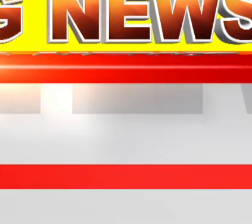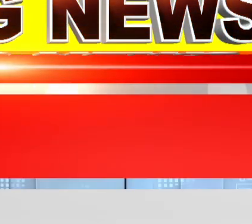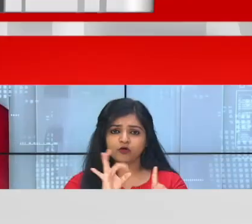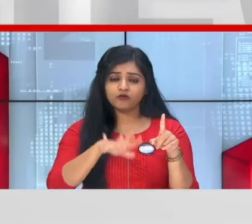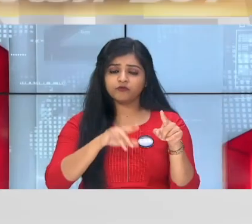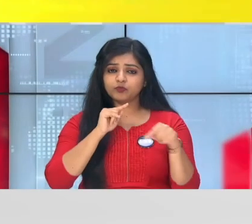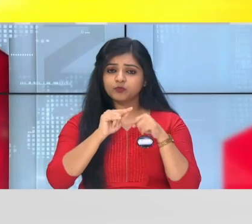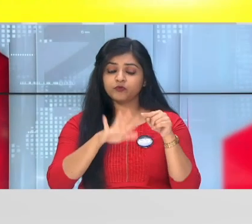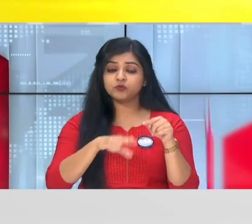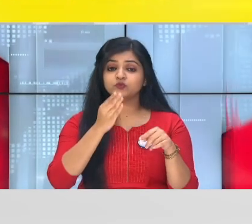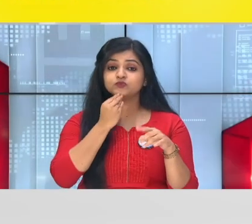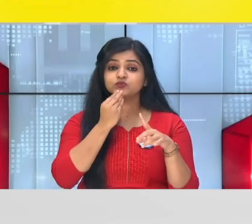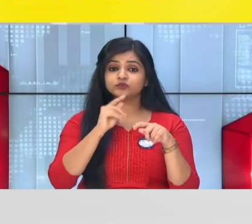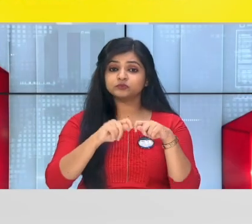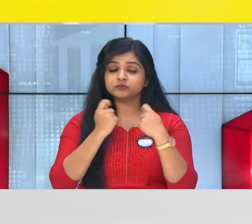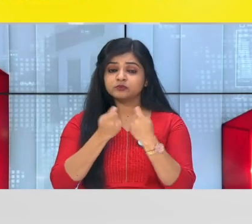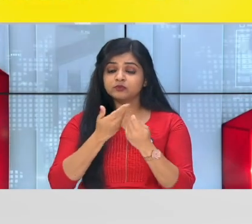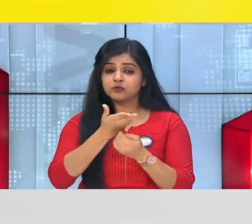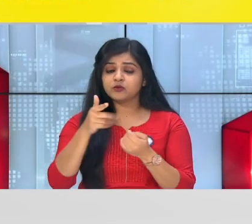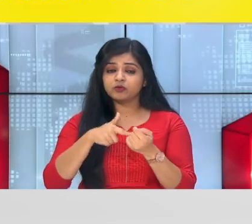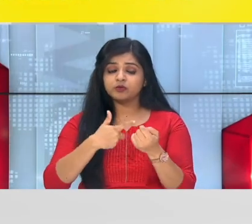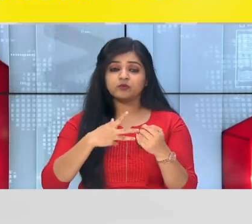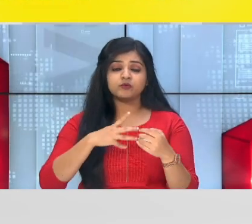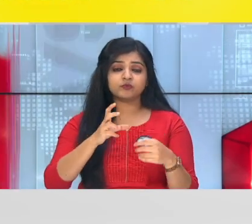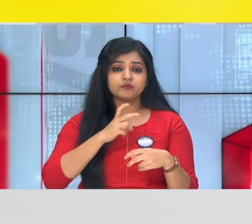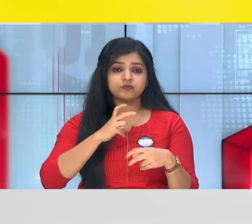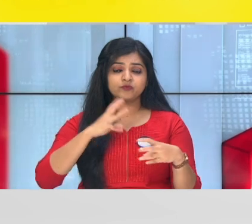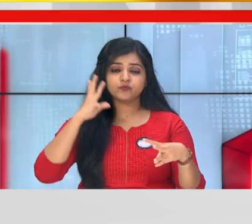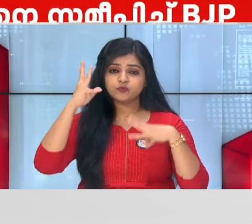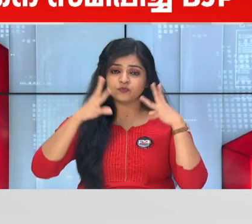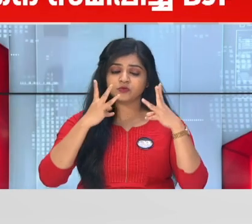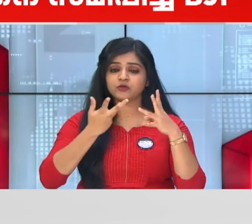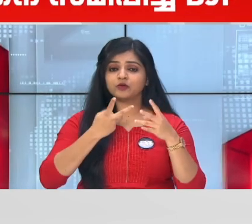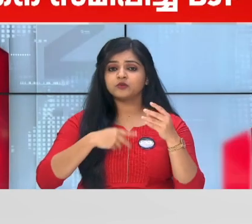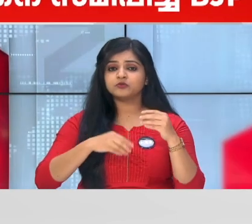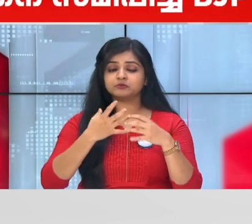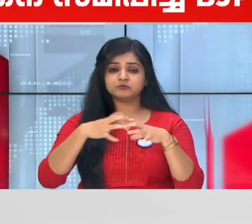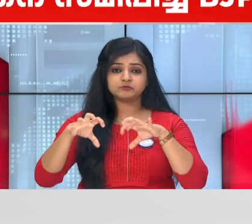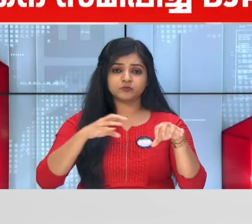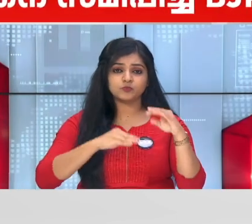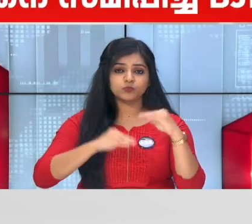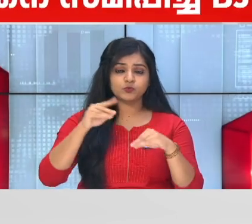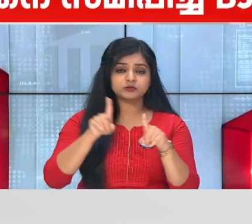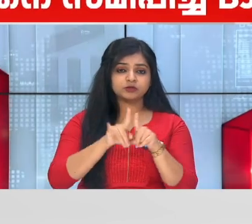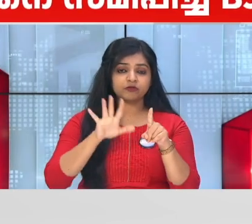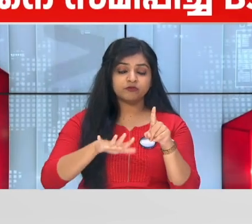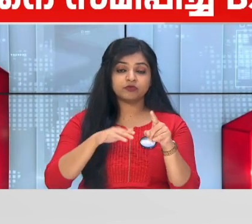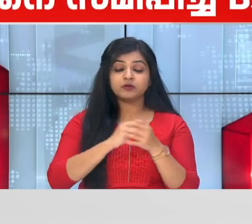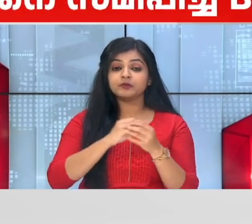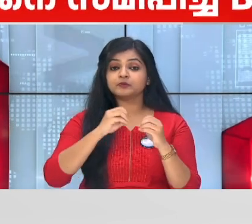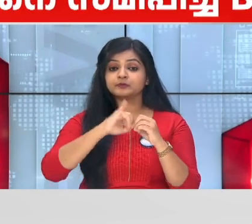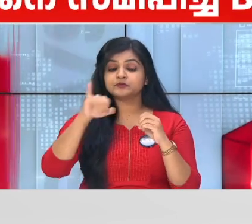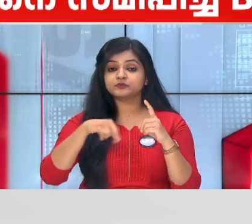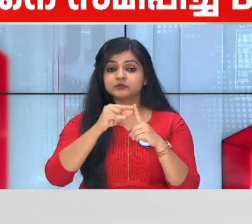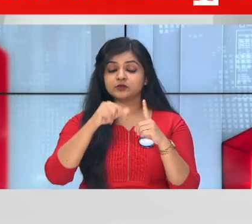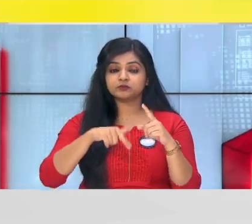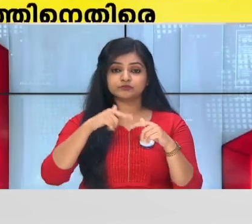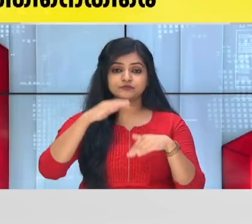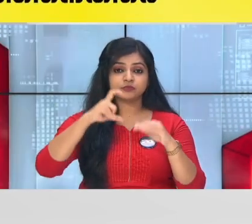മുസ്ലിം സമുദായത്തിനിടയിൽ ഭയവും വെറുപ്പും വളർത്തുന്ന തരത്തിലുള്ള പരാമർശമാണ് എന്ന് ചൂണ്ടിക്കാട്ടിയാണ് നിലവിൽ ബി.ജെ.പി. കേന്ദ്ര തെരഞ്ഞെടുപ്പ് കമ്മീഷനെ